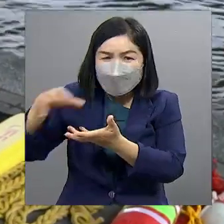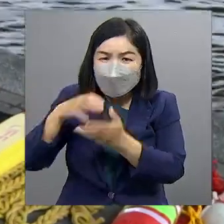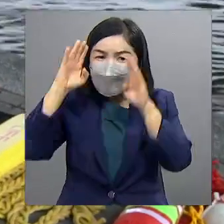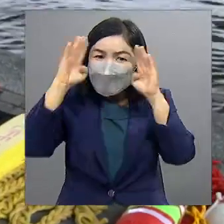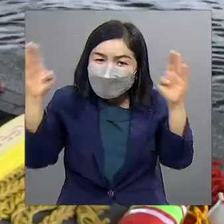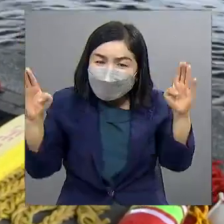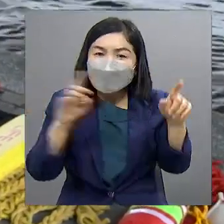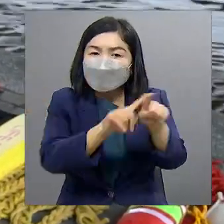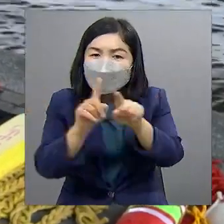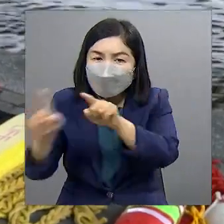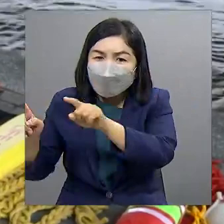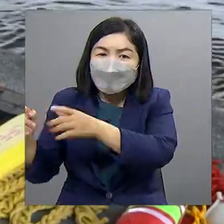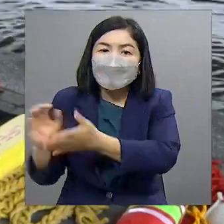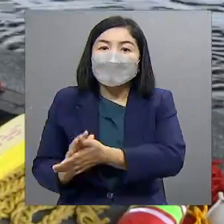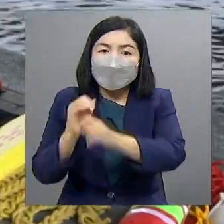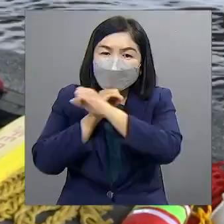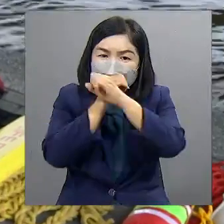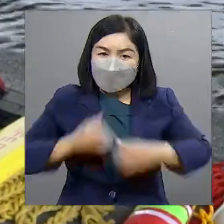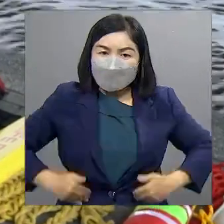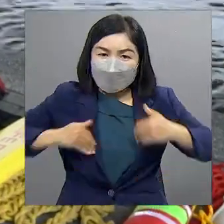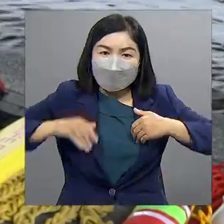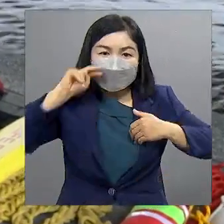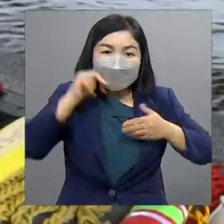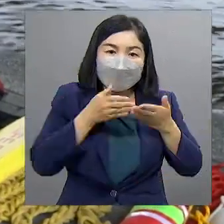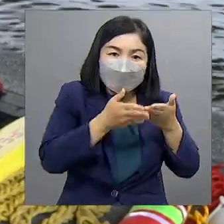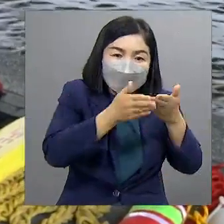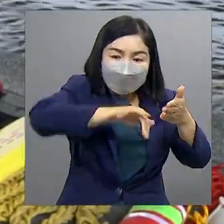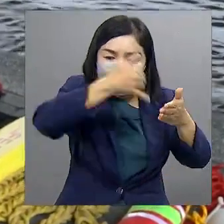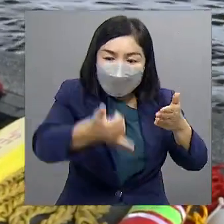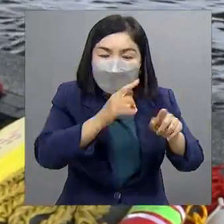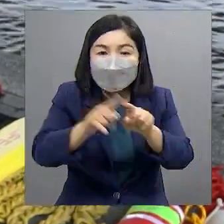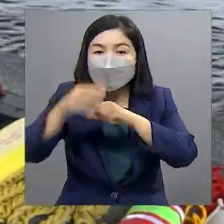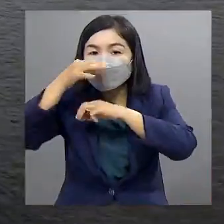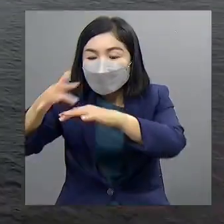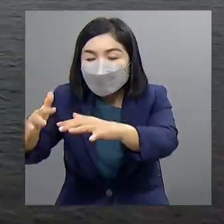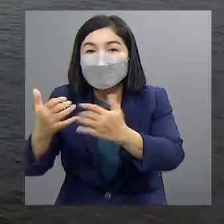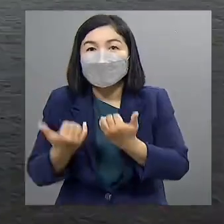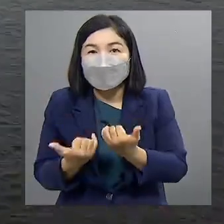ของการกู้ชีพกู้ภัยทั้งทางน้ำแล้วก็ทางทะเลขอบคุณมากๆเลยนะคะ